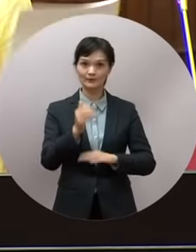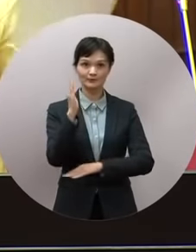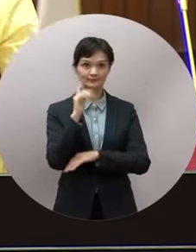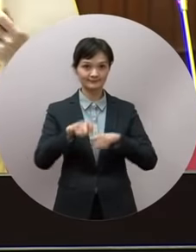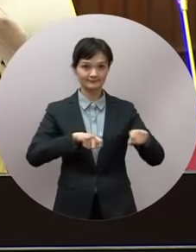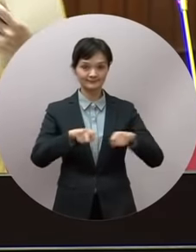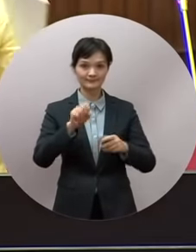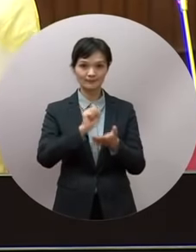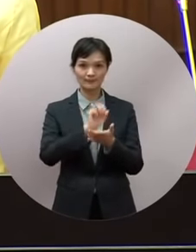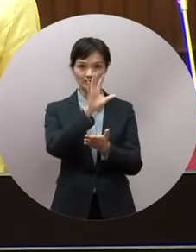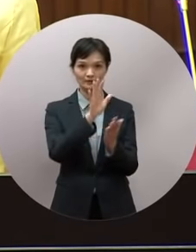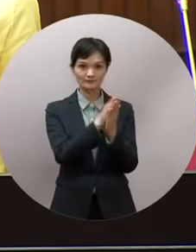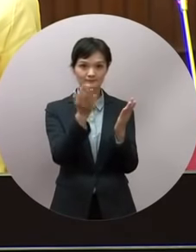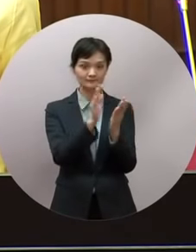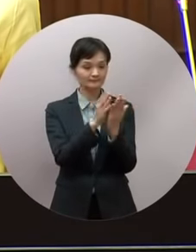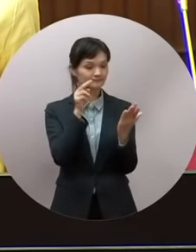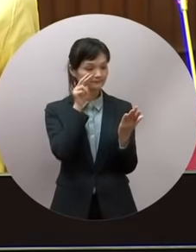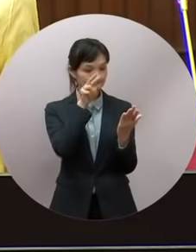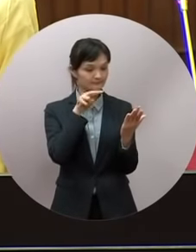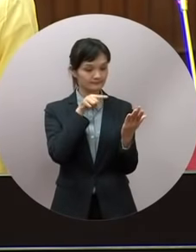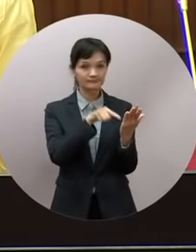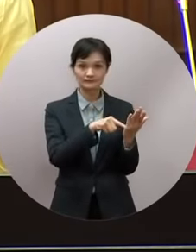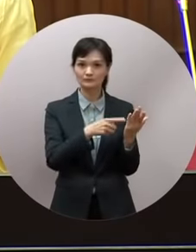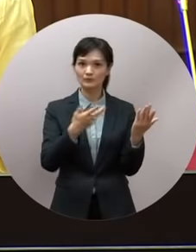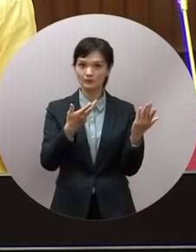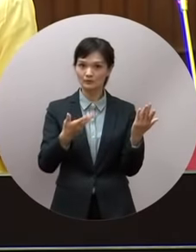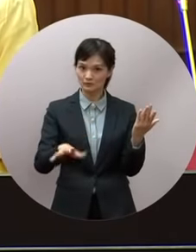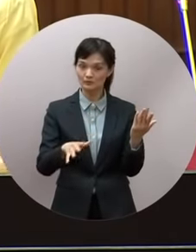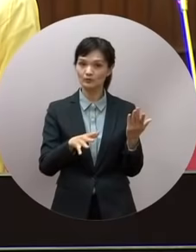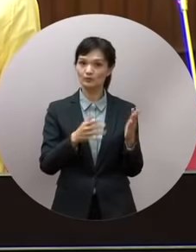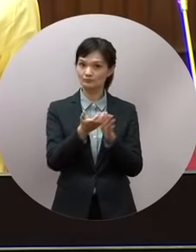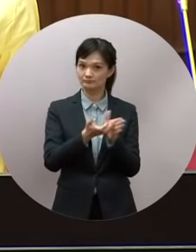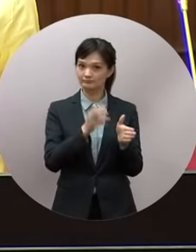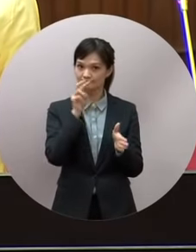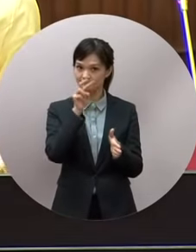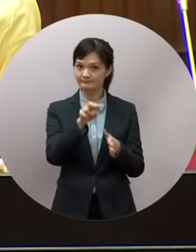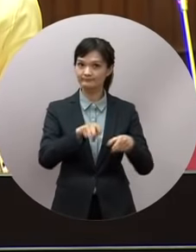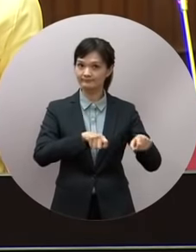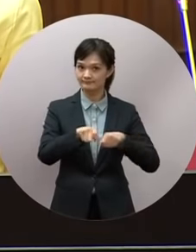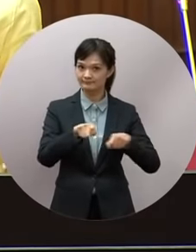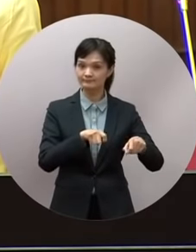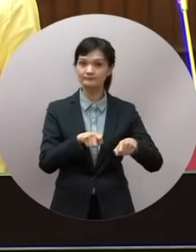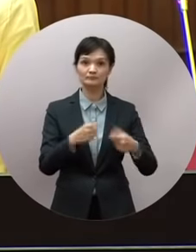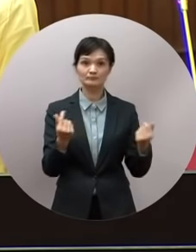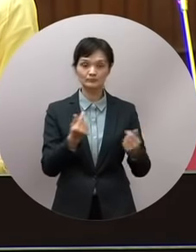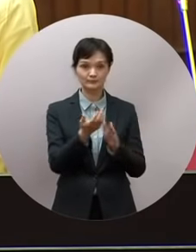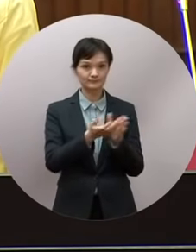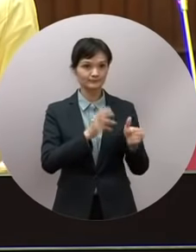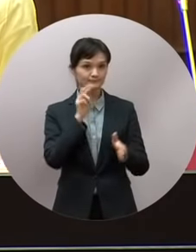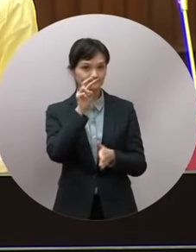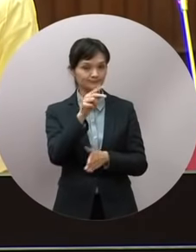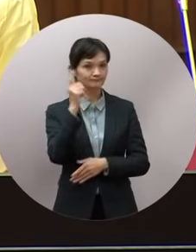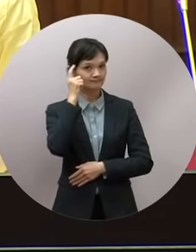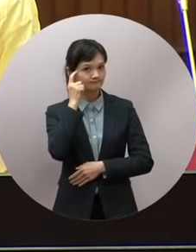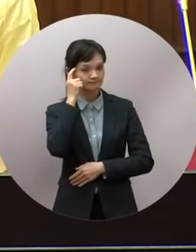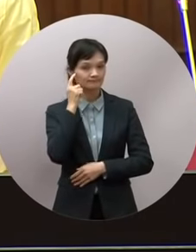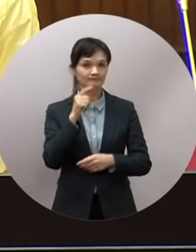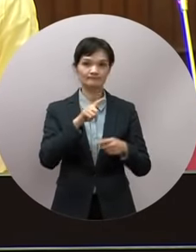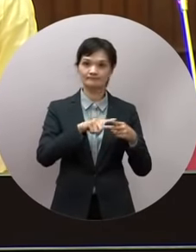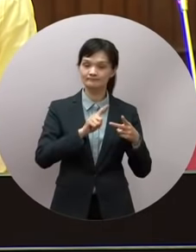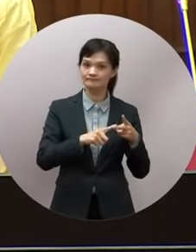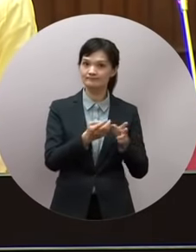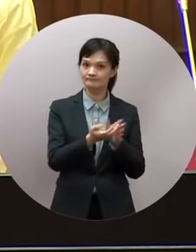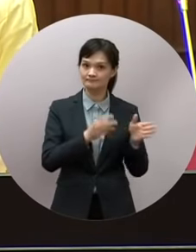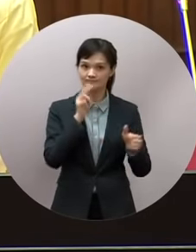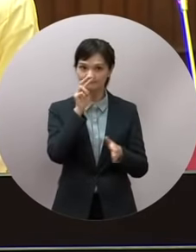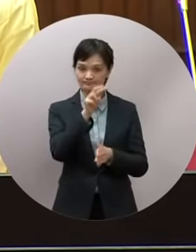告里面，我看了一下，里面有很多前瞻的说法，例如前瞻思维、前瞻数位建设、